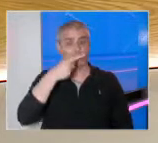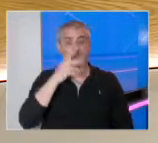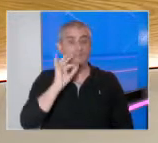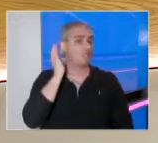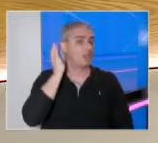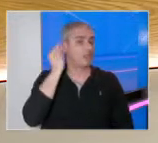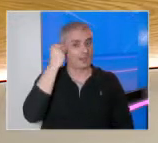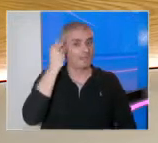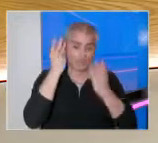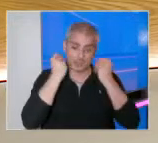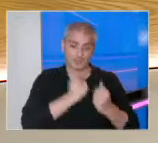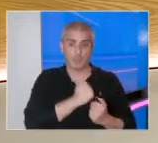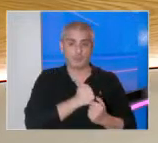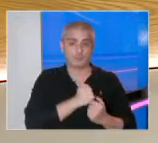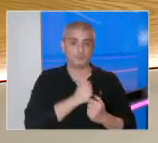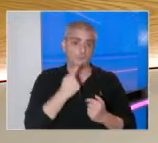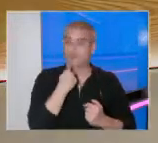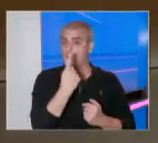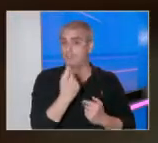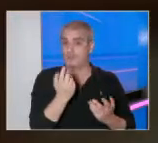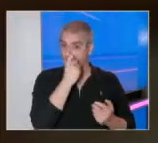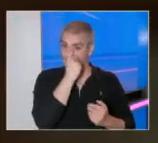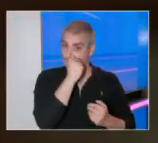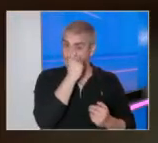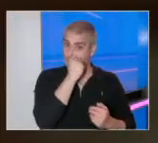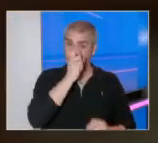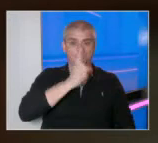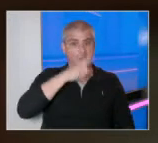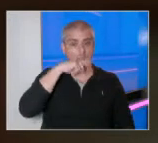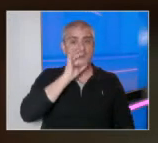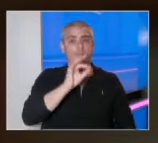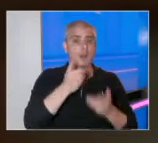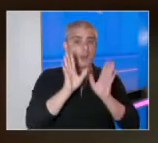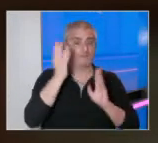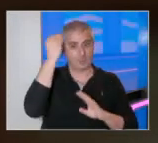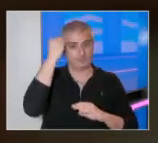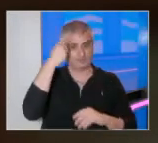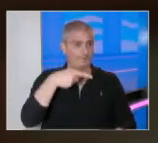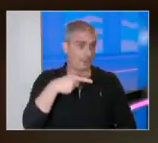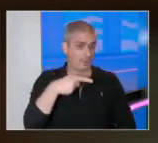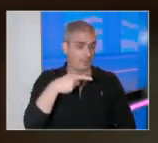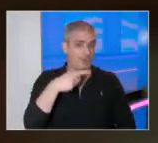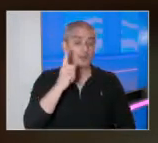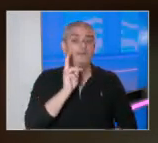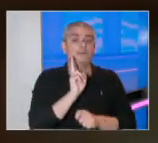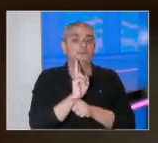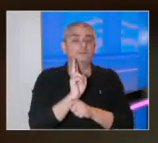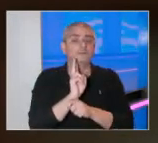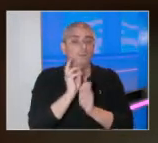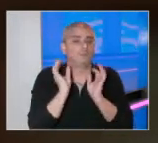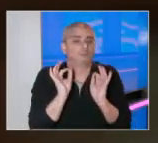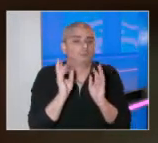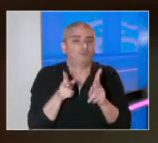עבור תלמידות חרדיות, בו העבירה את הוראת אביה לפתוח את המוסדות החינוכיים בזהירות הכי